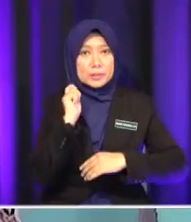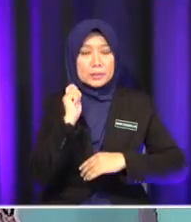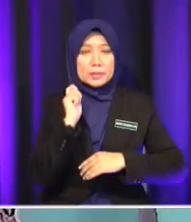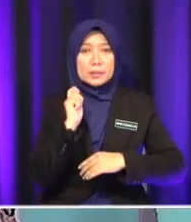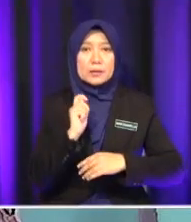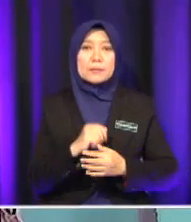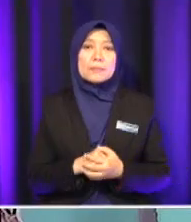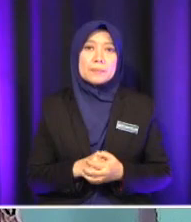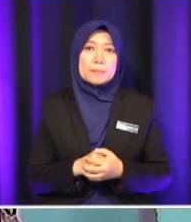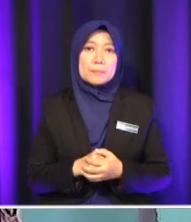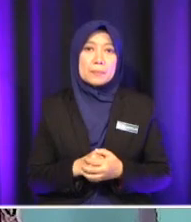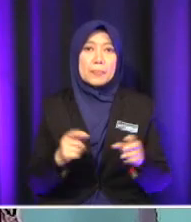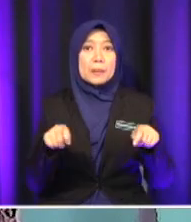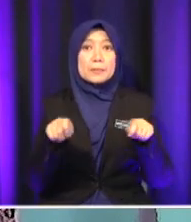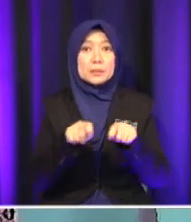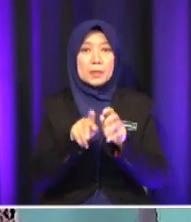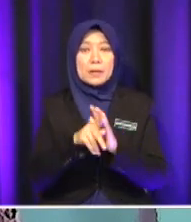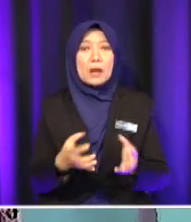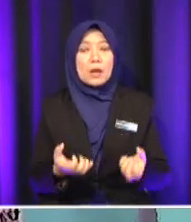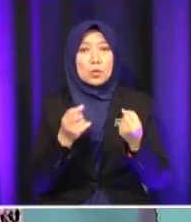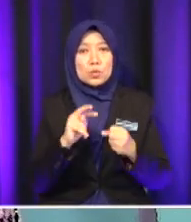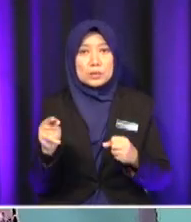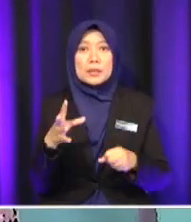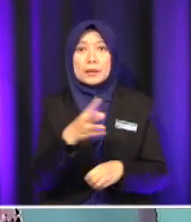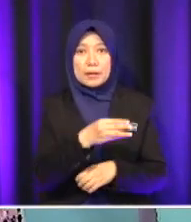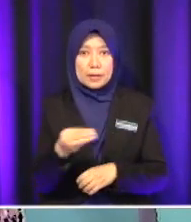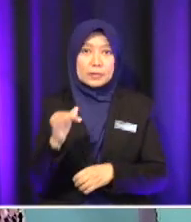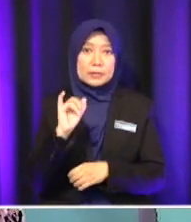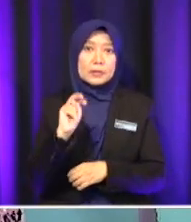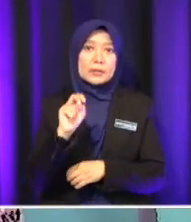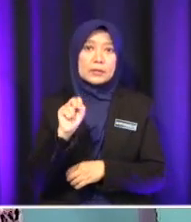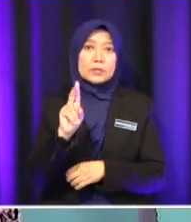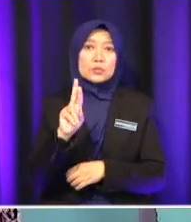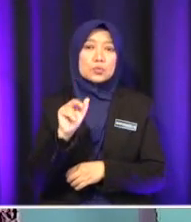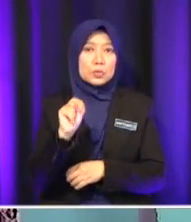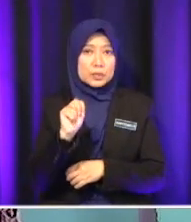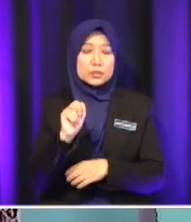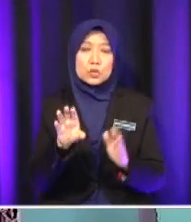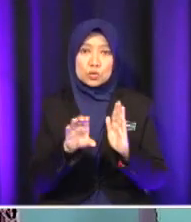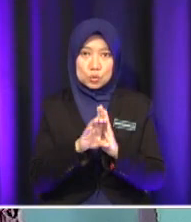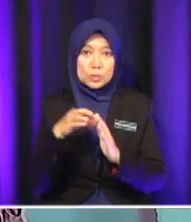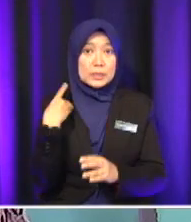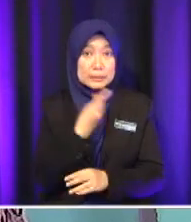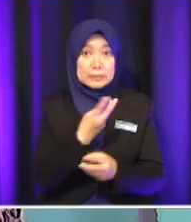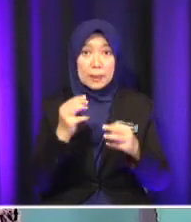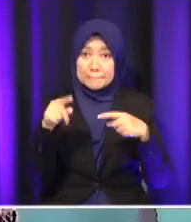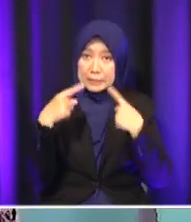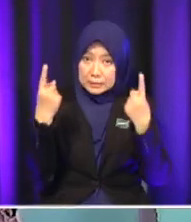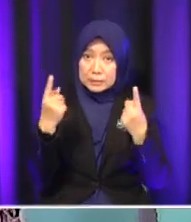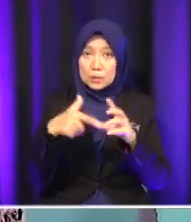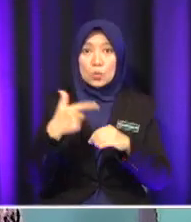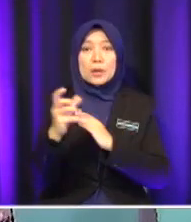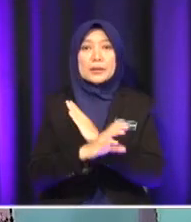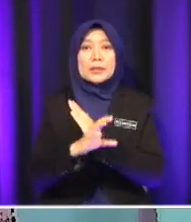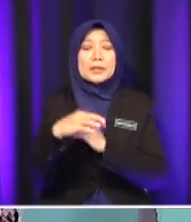terdiri daripada seperti pengangkutan dan Insurance macam kita nak pergi luar negara kita menggunakan